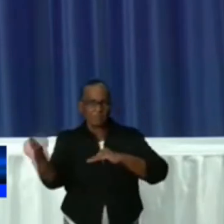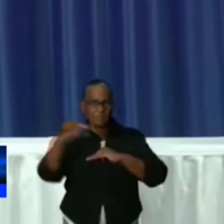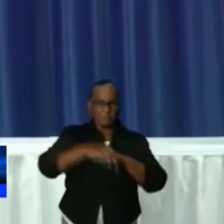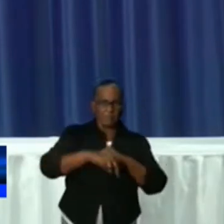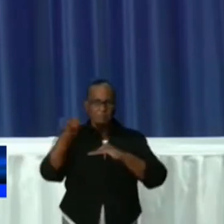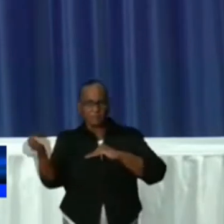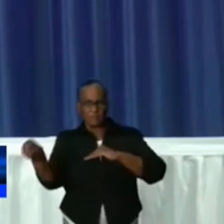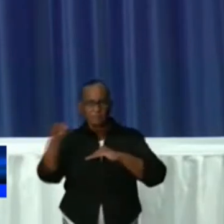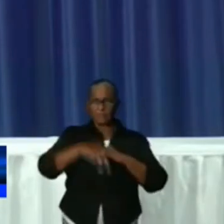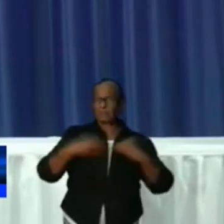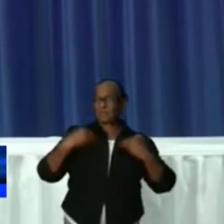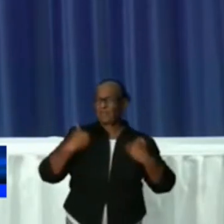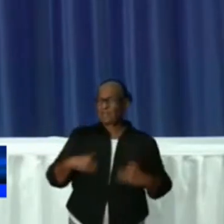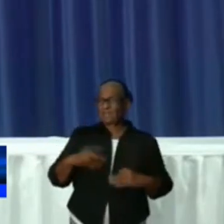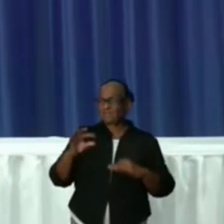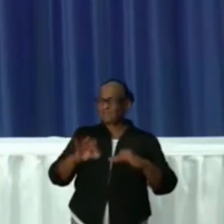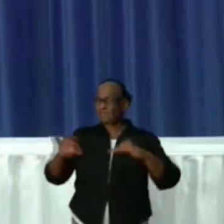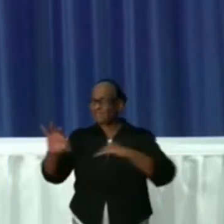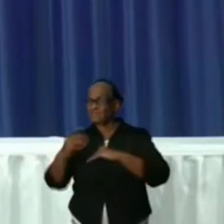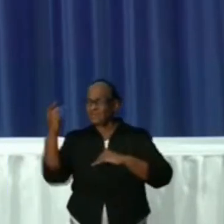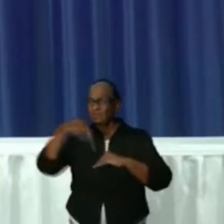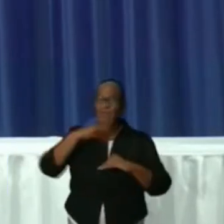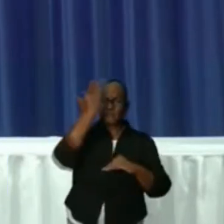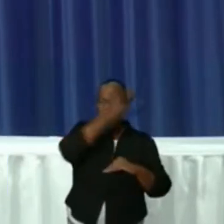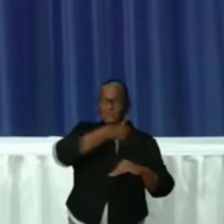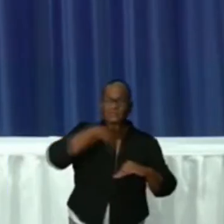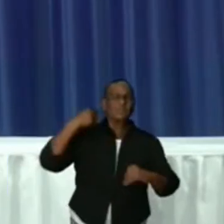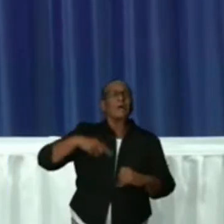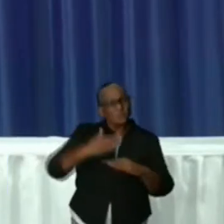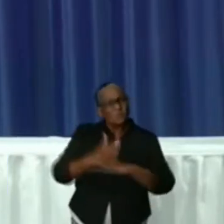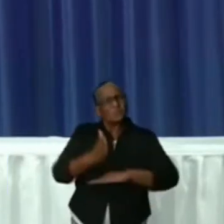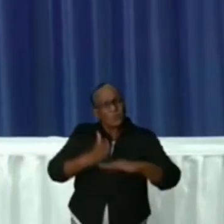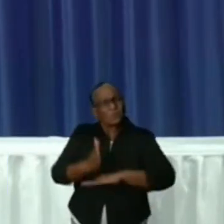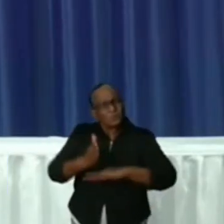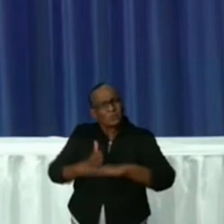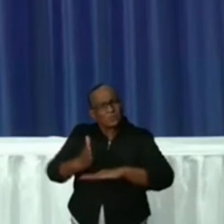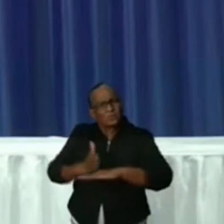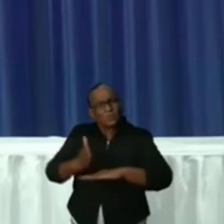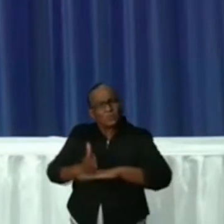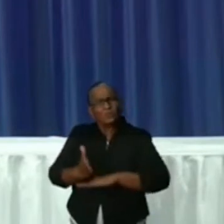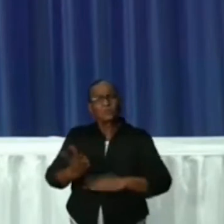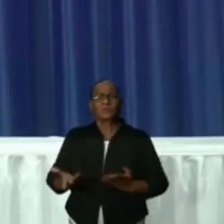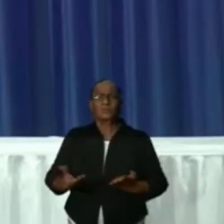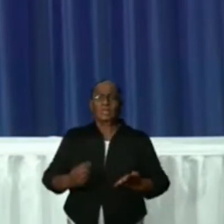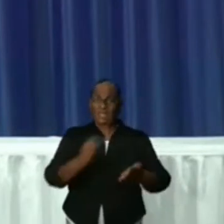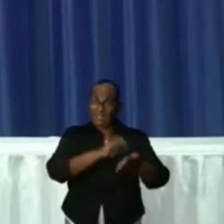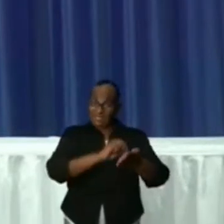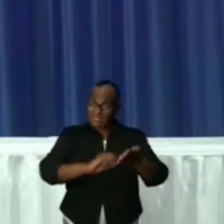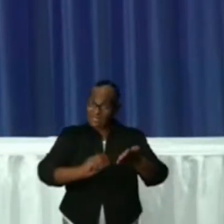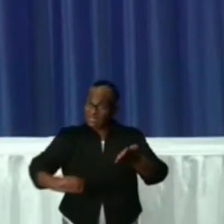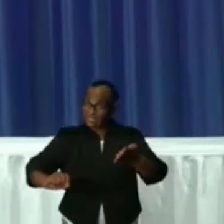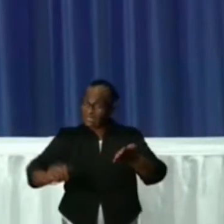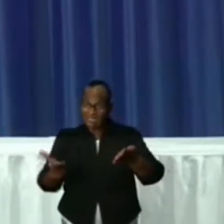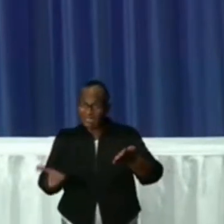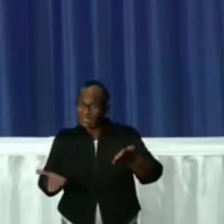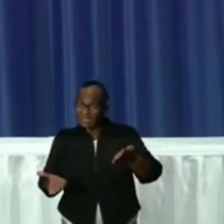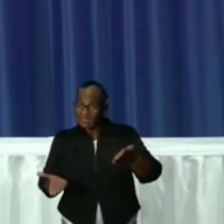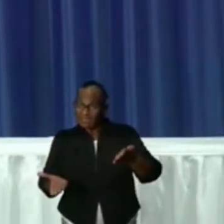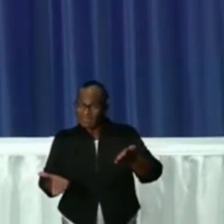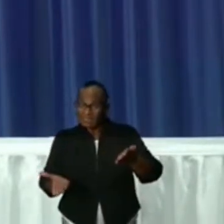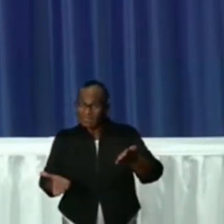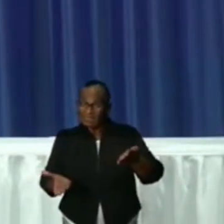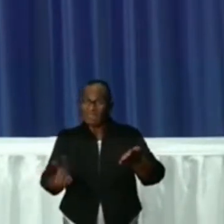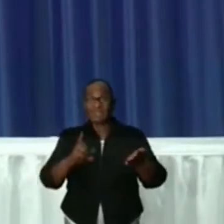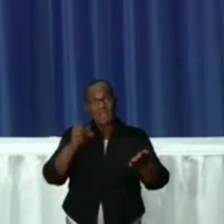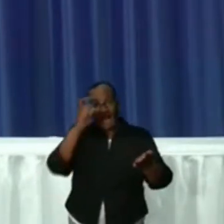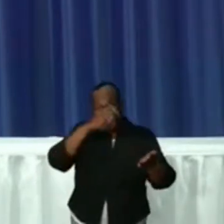gaan op de grens. En dat je dan de registraties die je al hebt bij de medische diensten, dat je die op een gegeven